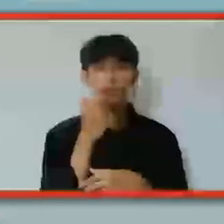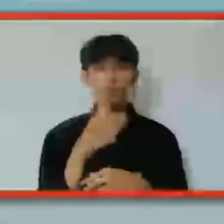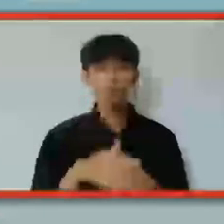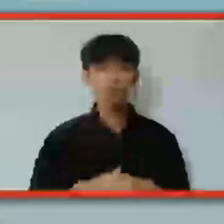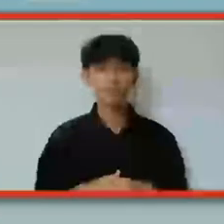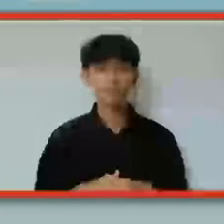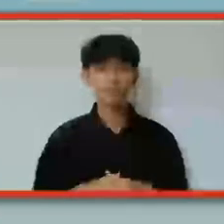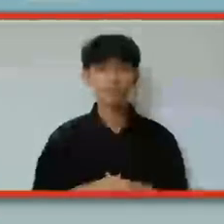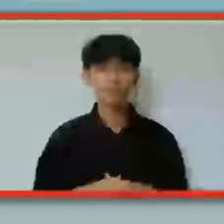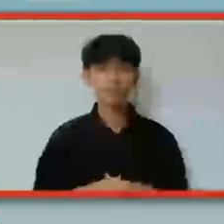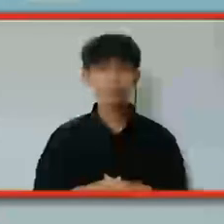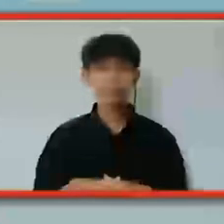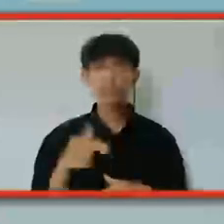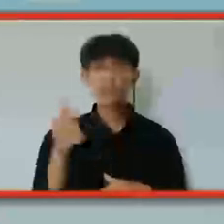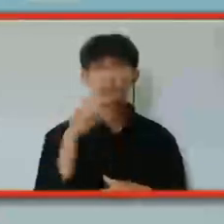Kamu bicara